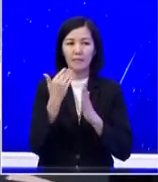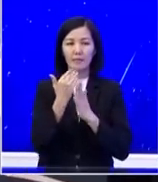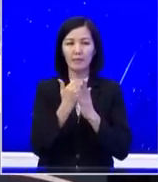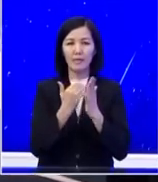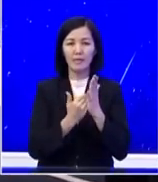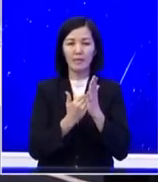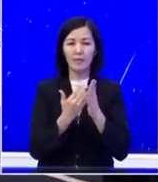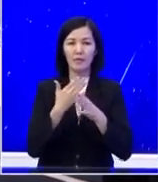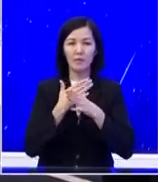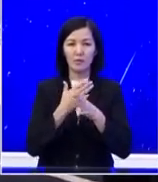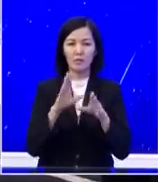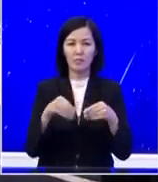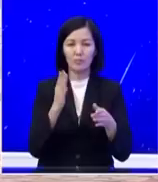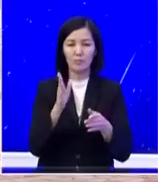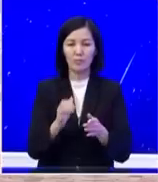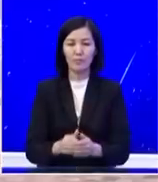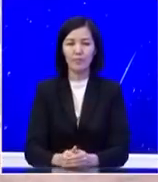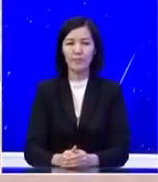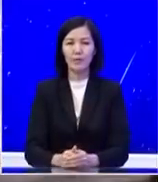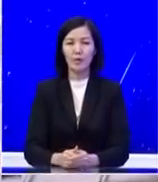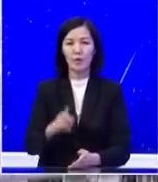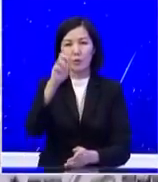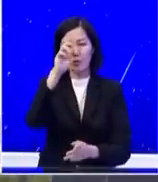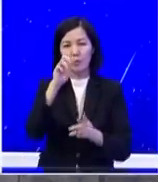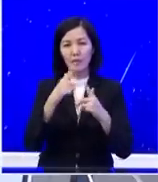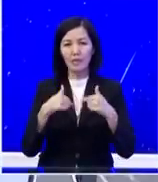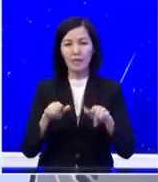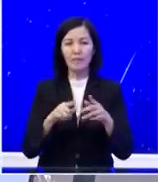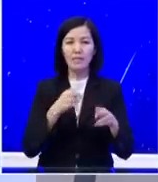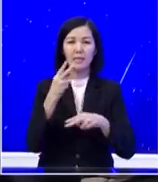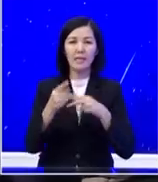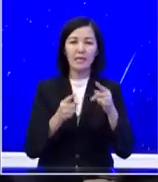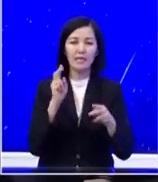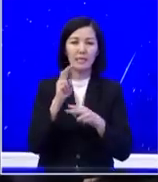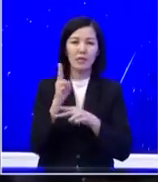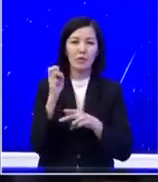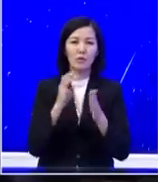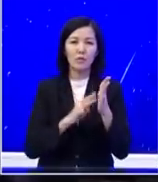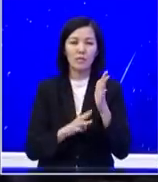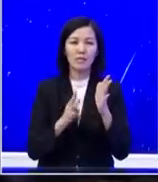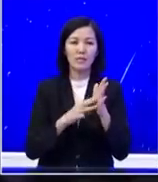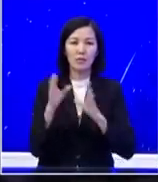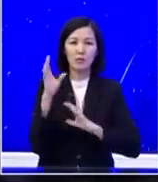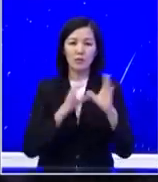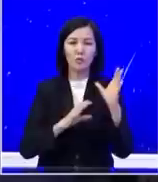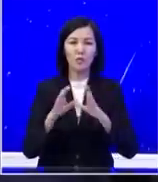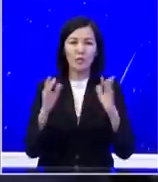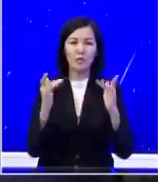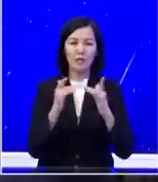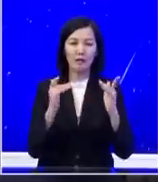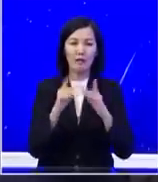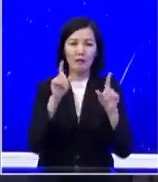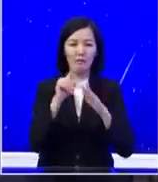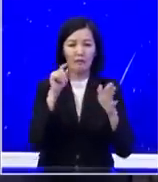по программе только. Көрдіңіз ба? Үкіметтік комиссия бағыталған келесі нысан 288 орындық студенттер жатақханасы.